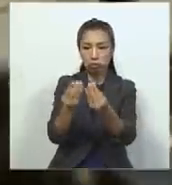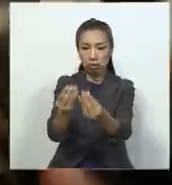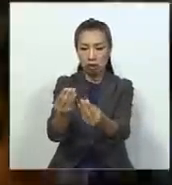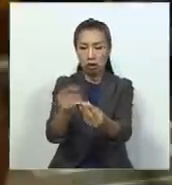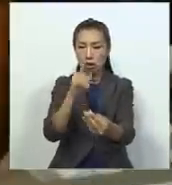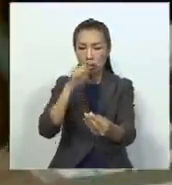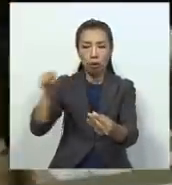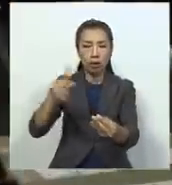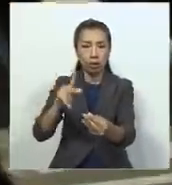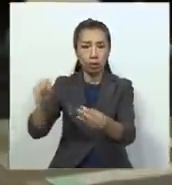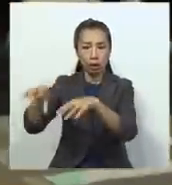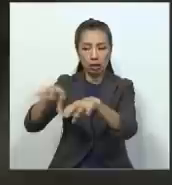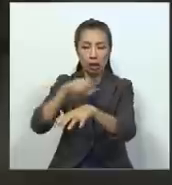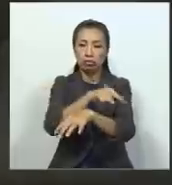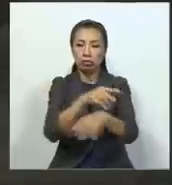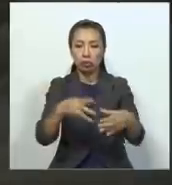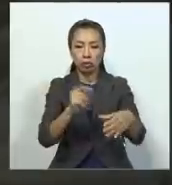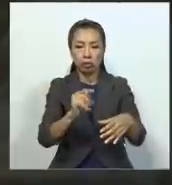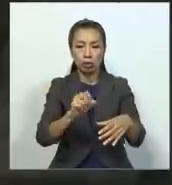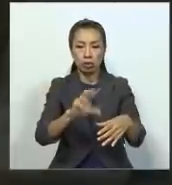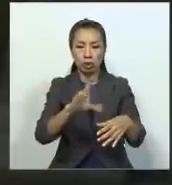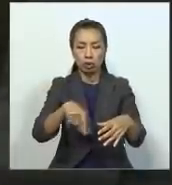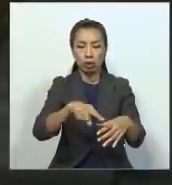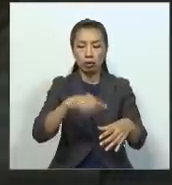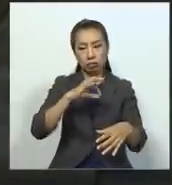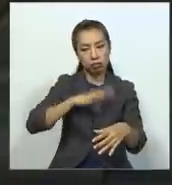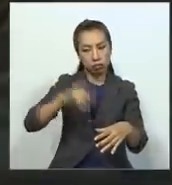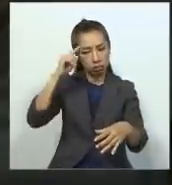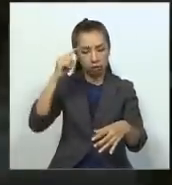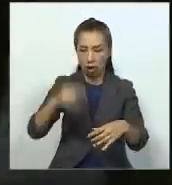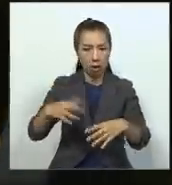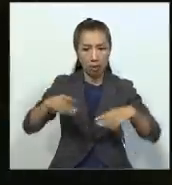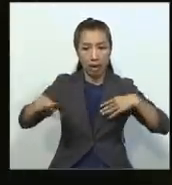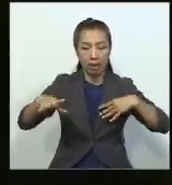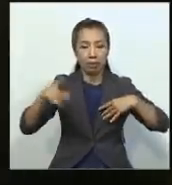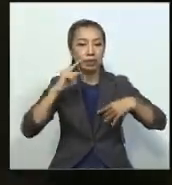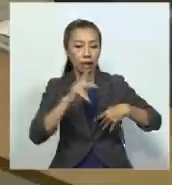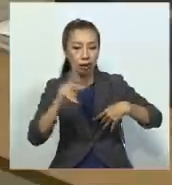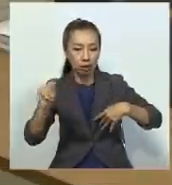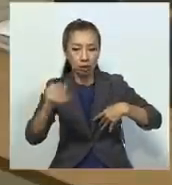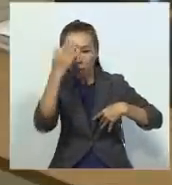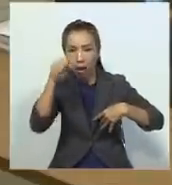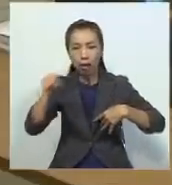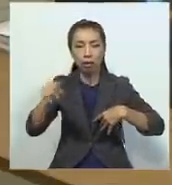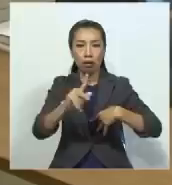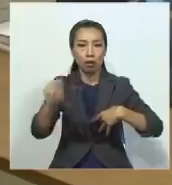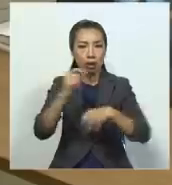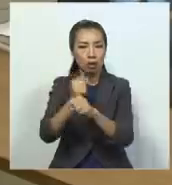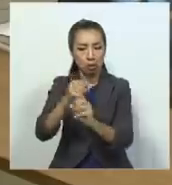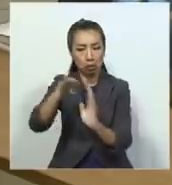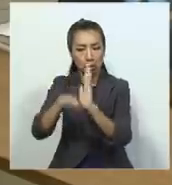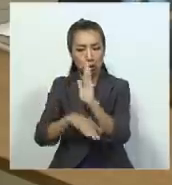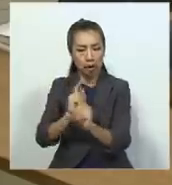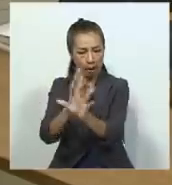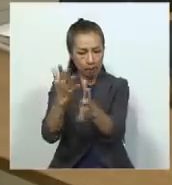ดำเนินการของกกตที่ไม่พิจารณาคดีไปตามขั้นตอนของกฎหมายและไม่มีการสืบสวนสอบสวนก่อนมีมติ